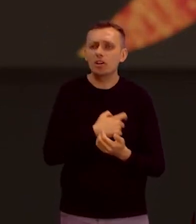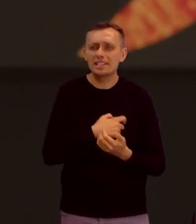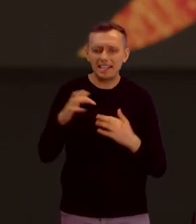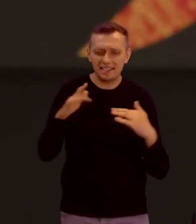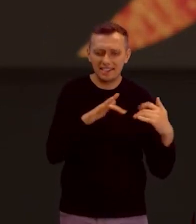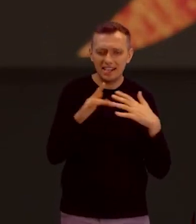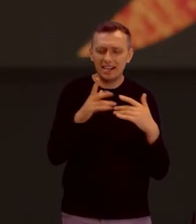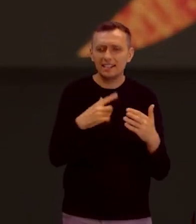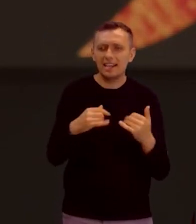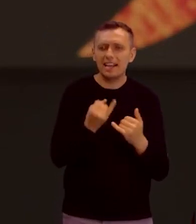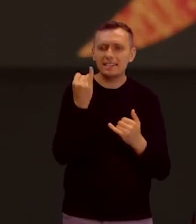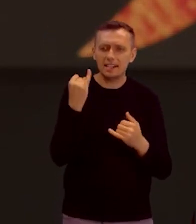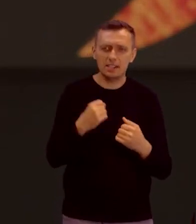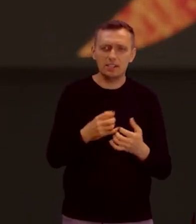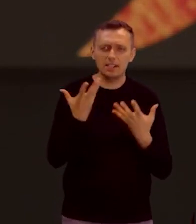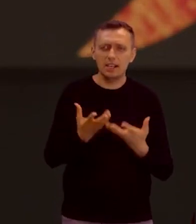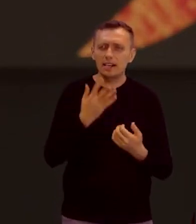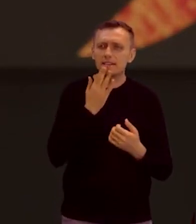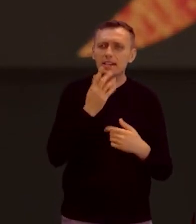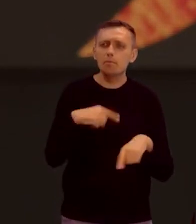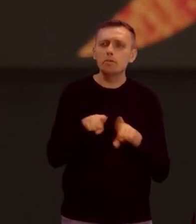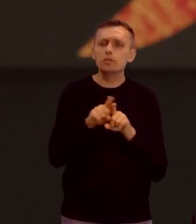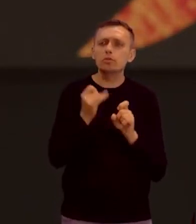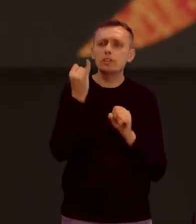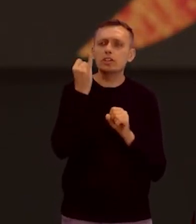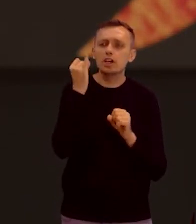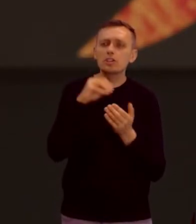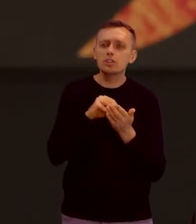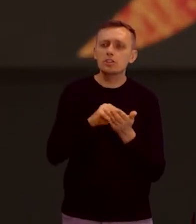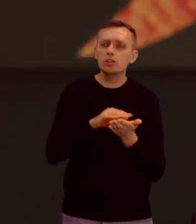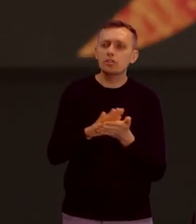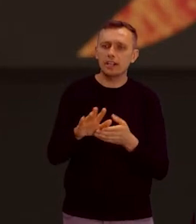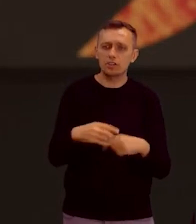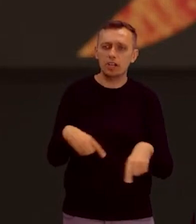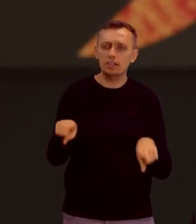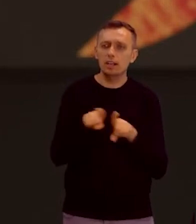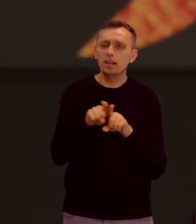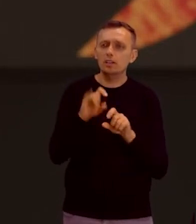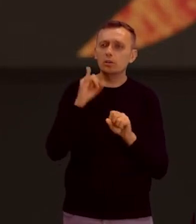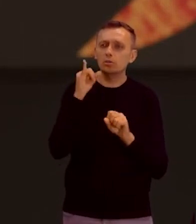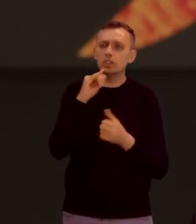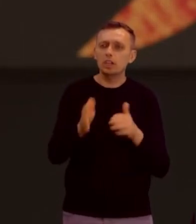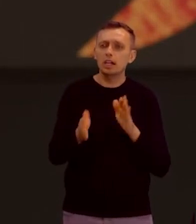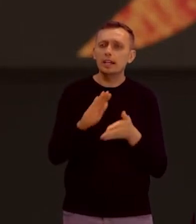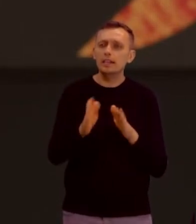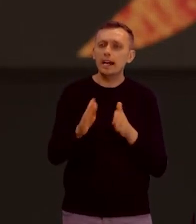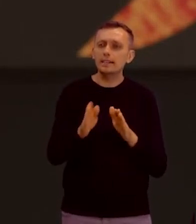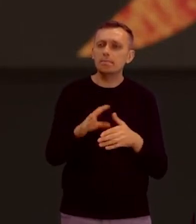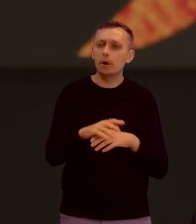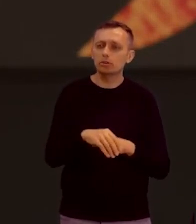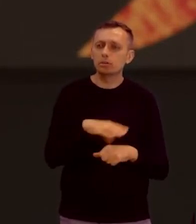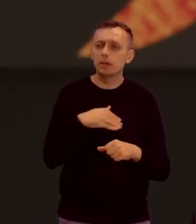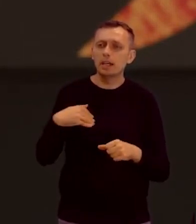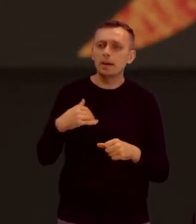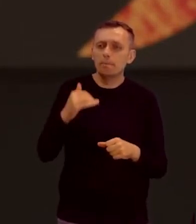o dzieciach i ich doświadczeniach i o tym, w jaki sposób my dorośli, wiedząc, jakie jest serce Boga